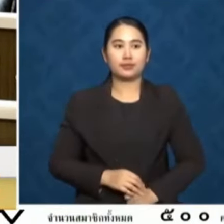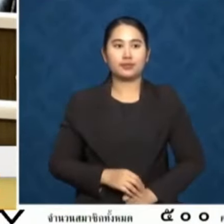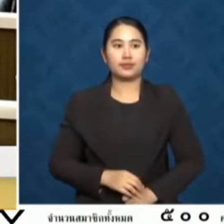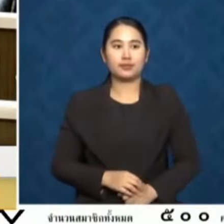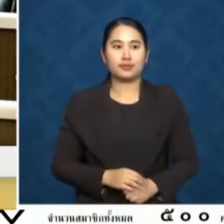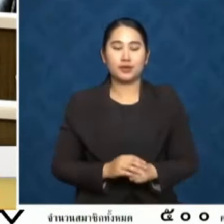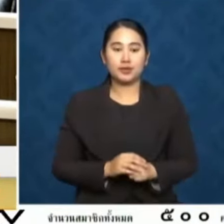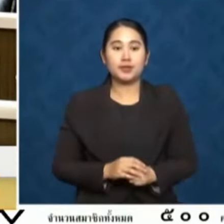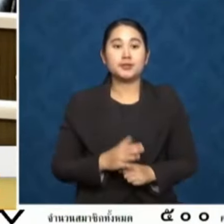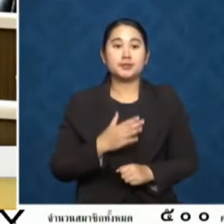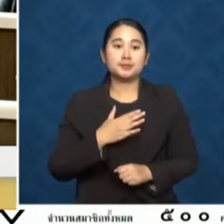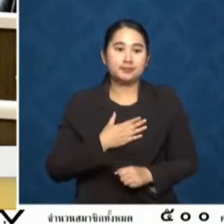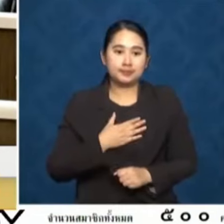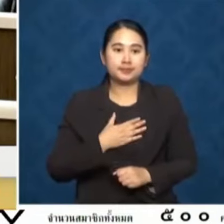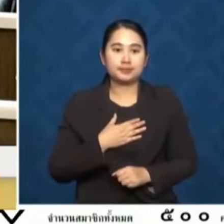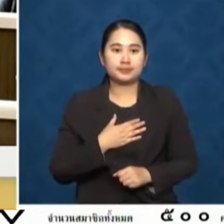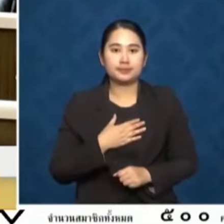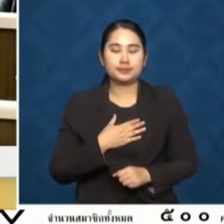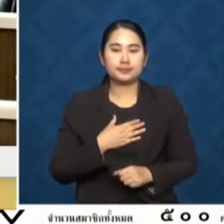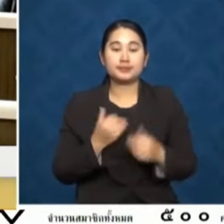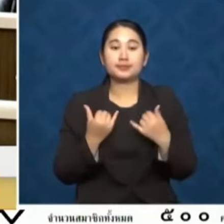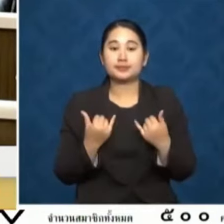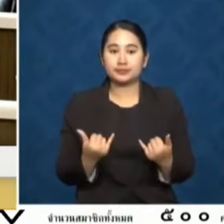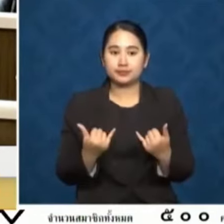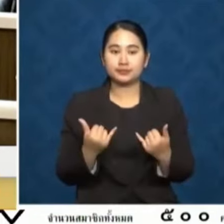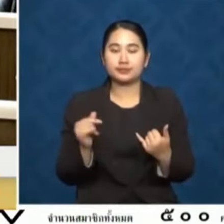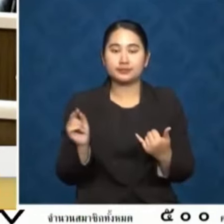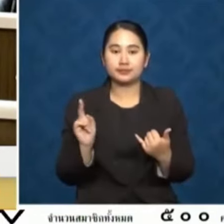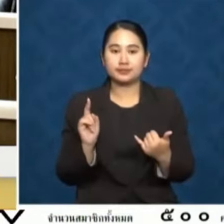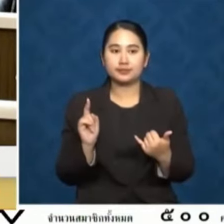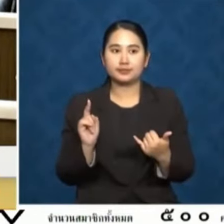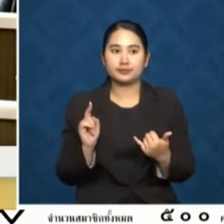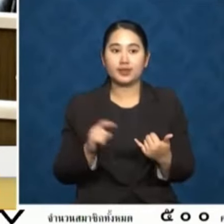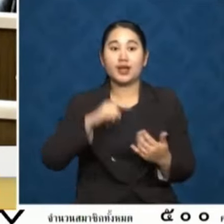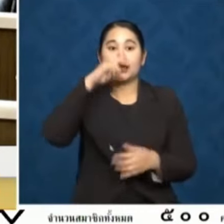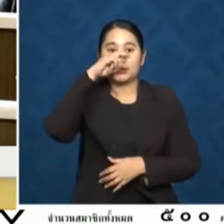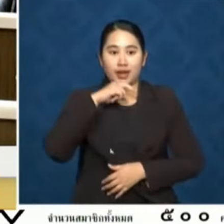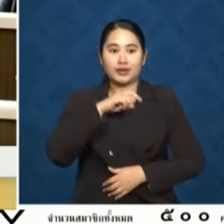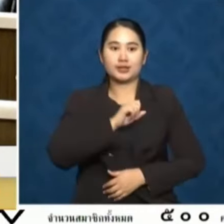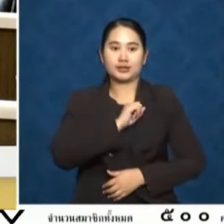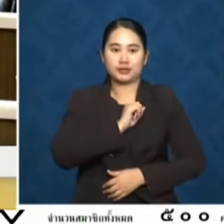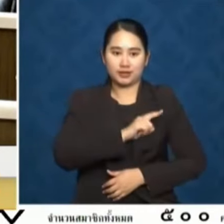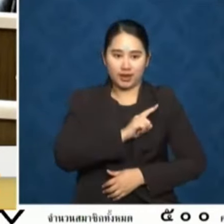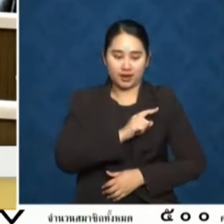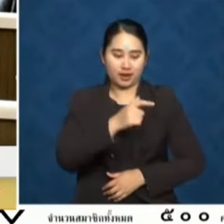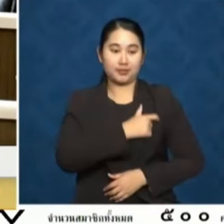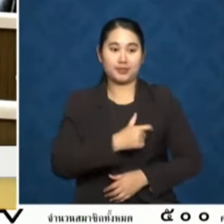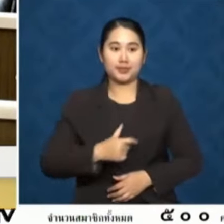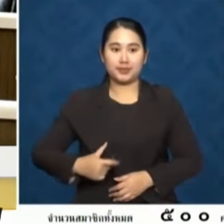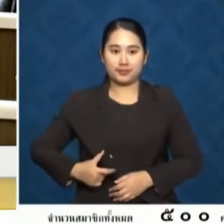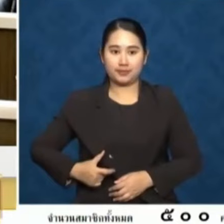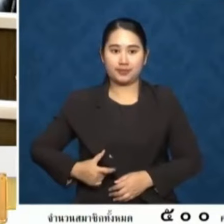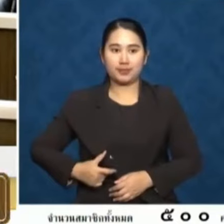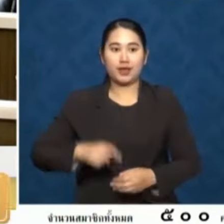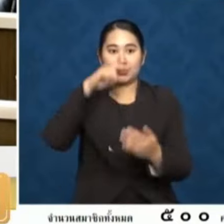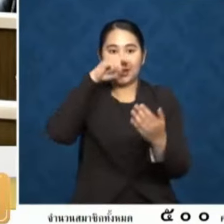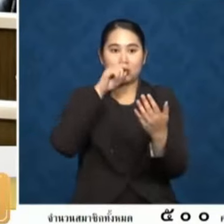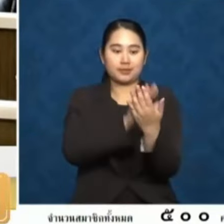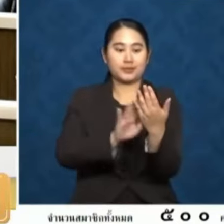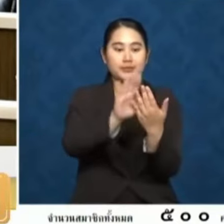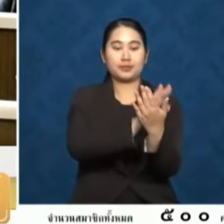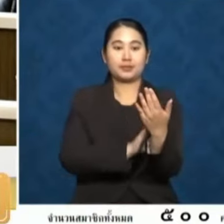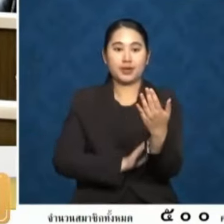กราบเรียนท่านประธานที่เคารพครับวันนี้เรามีชาติเรามีศาสนาเรามีพระมหากษัตริย์เมืองไทยถึงอยู่